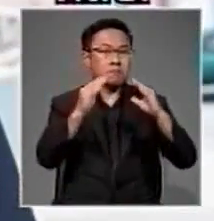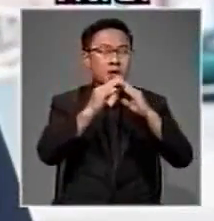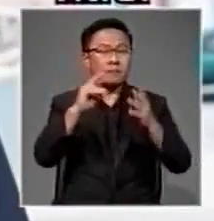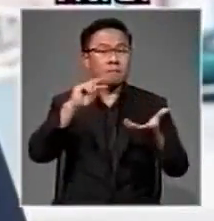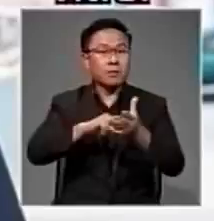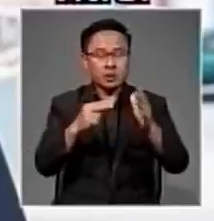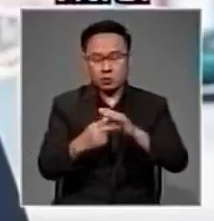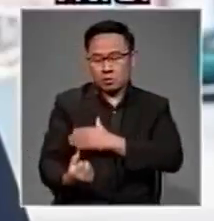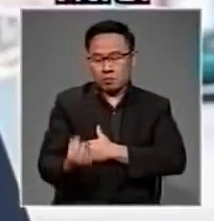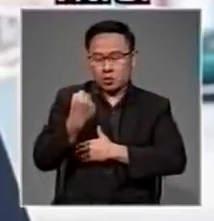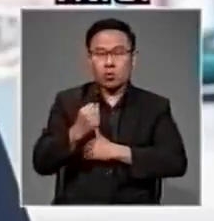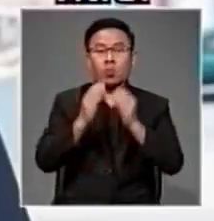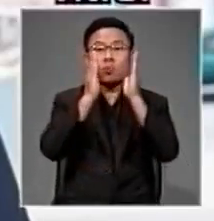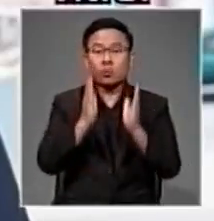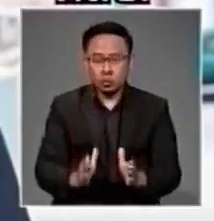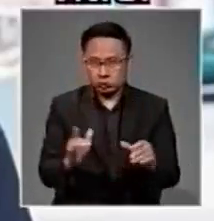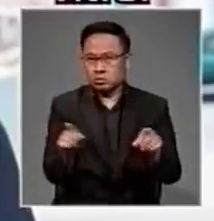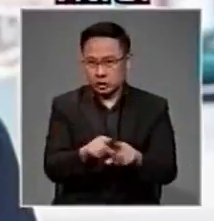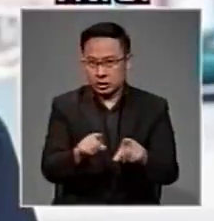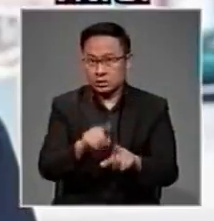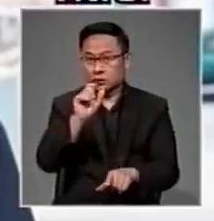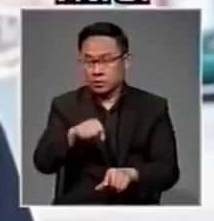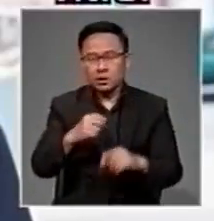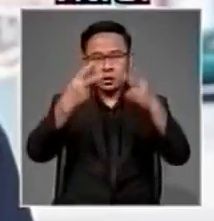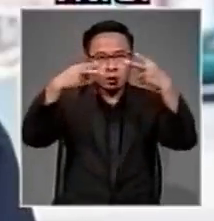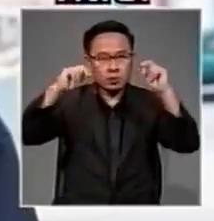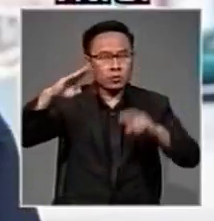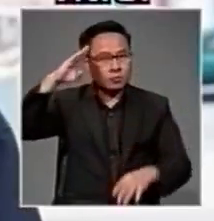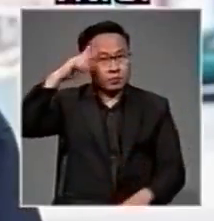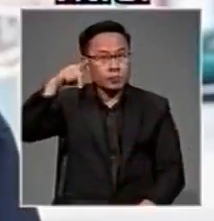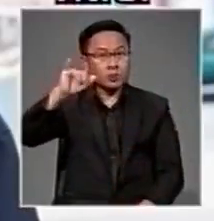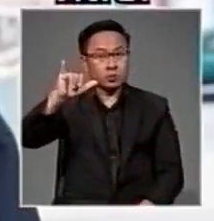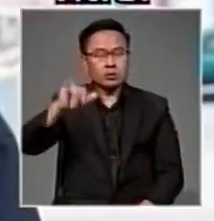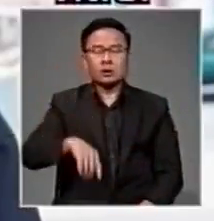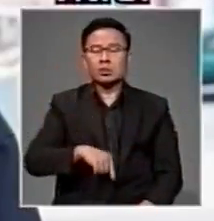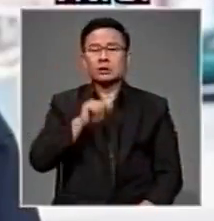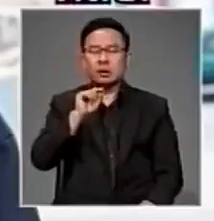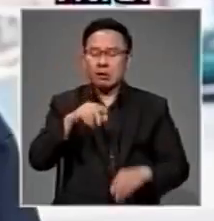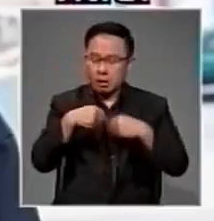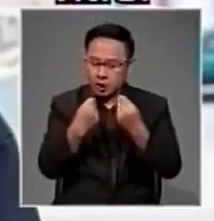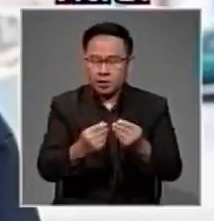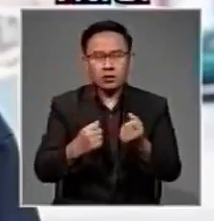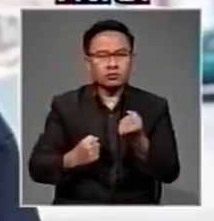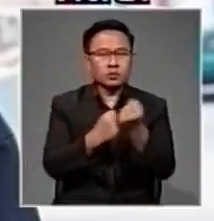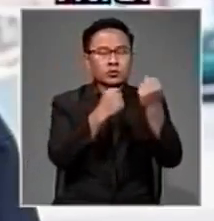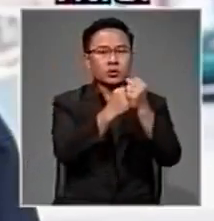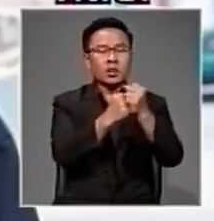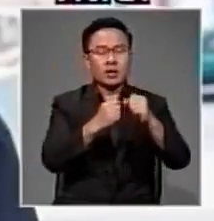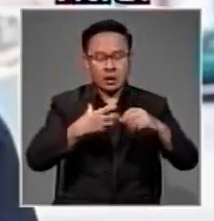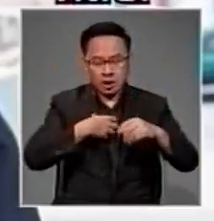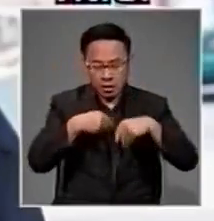งว่าเรื่องของบ้านนี่เป็นถือว่าเป็นความมั่นคงของมนุษย์ในเดียวนะครับแล้วก็ท่านรัฐมนตรีนะครับท่านเอกยุทธวิช